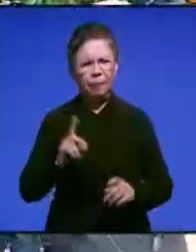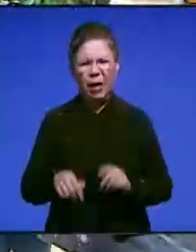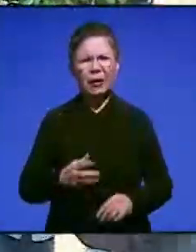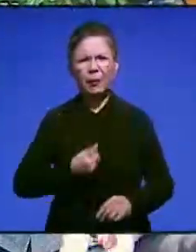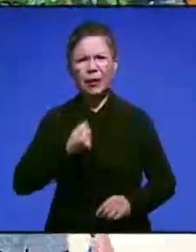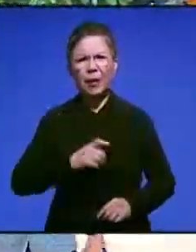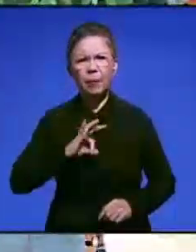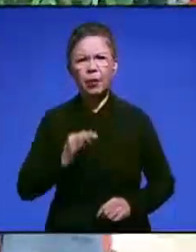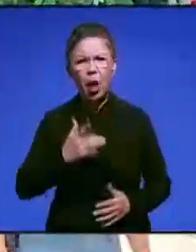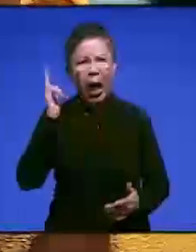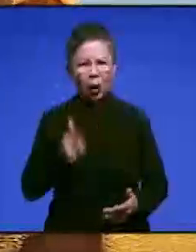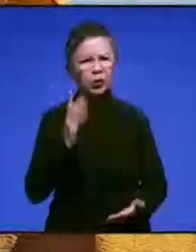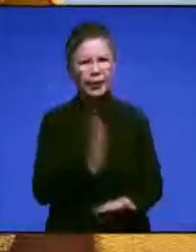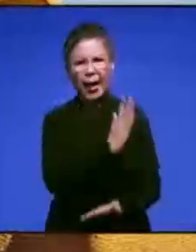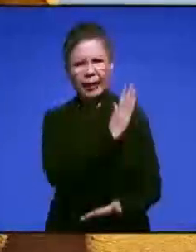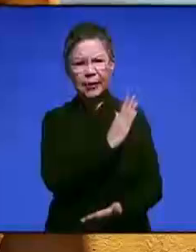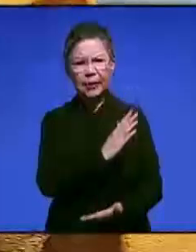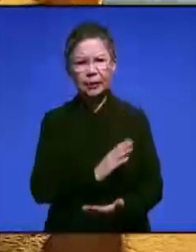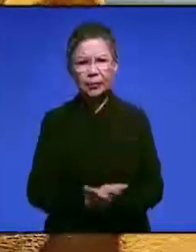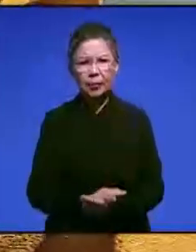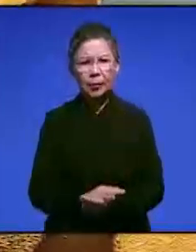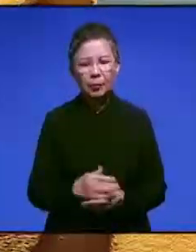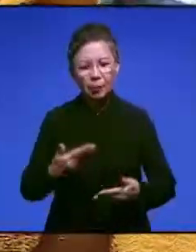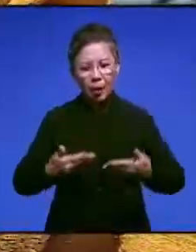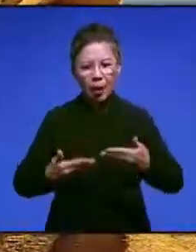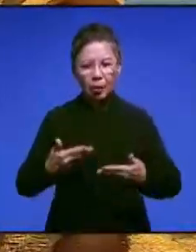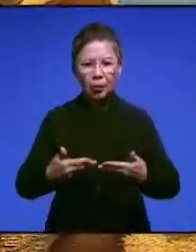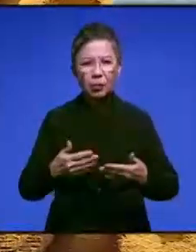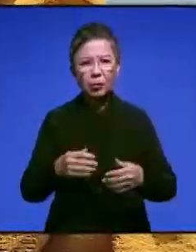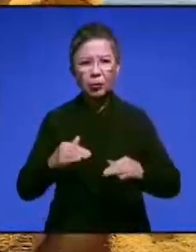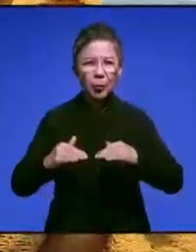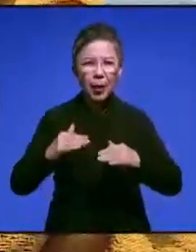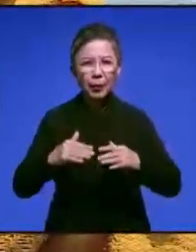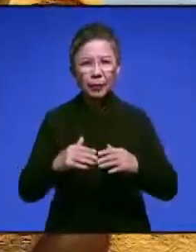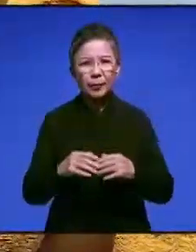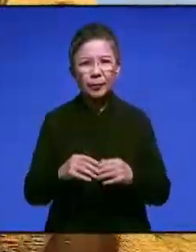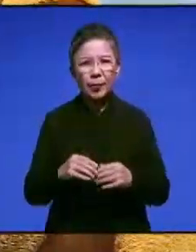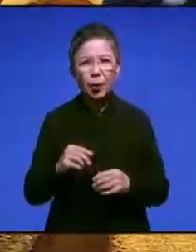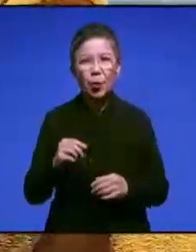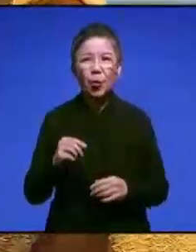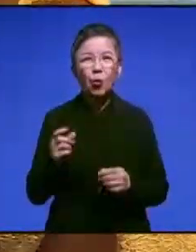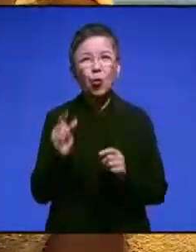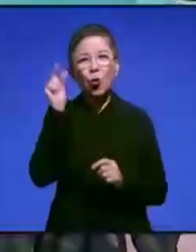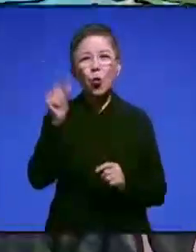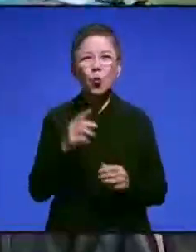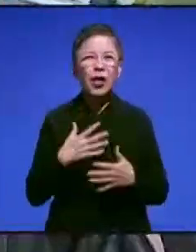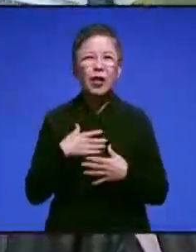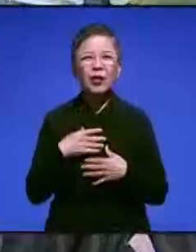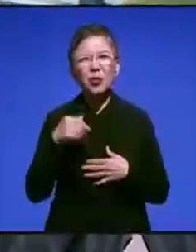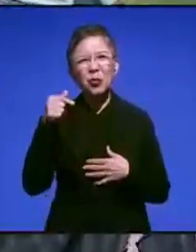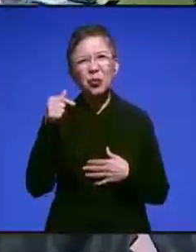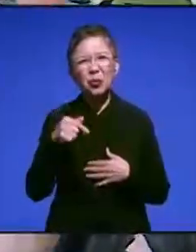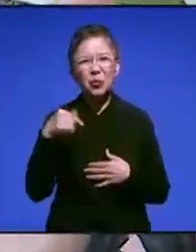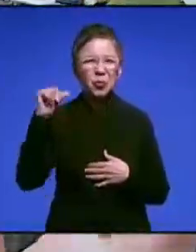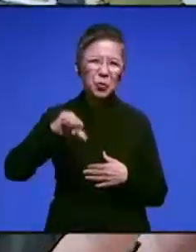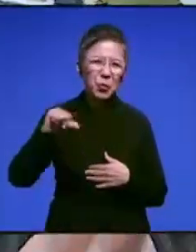tegas dan berani bertindak seperti itu. Mungkin nggak sesuai, banyak yang publik mungkin merasa tidak puas. Emang sih